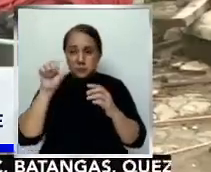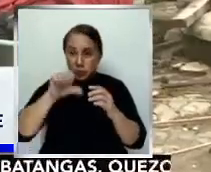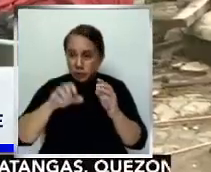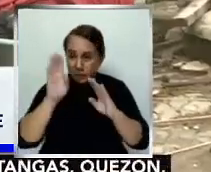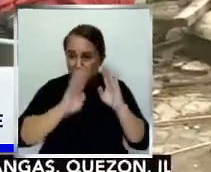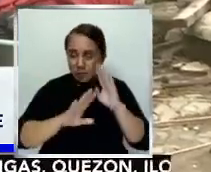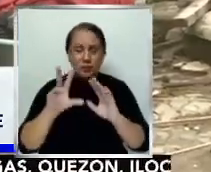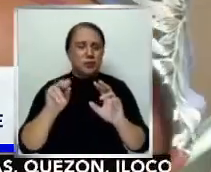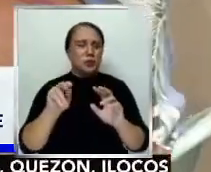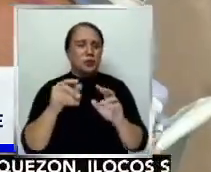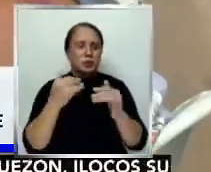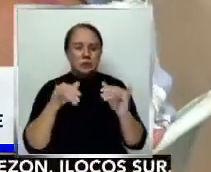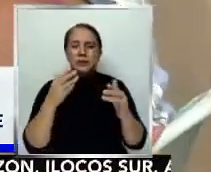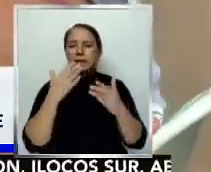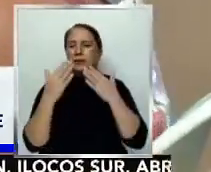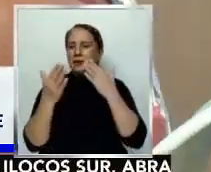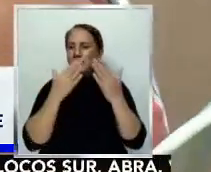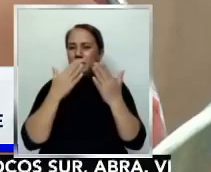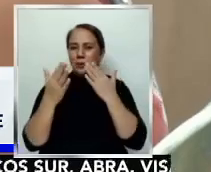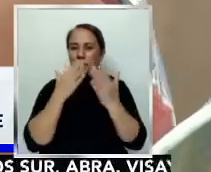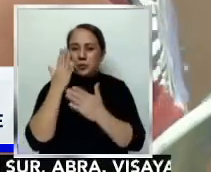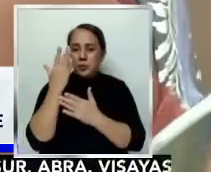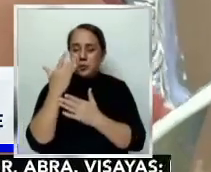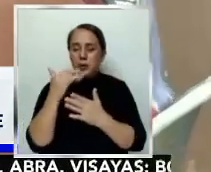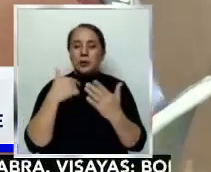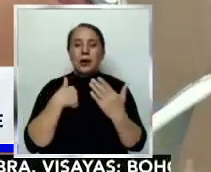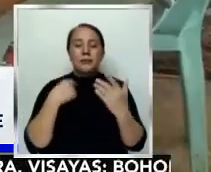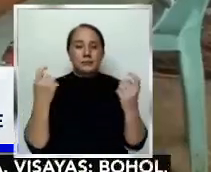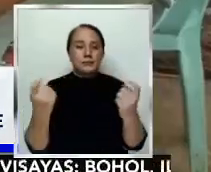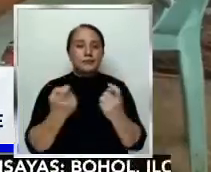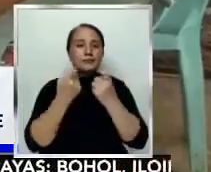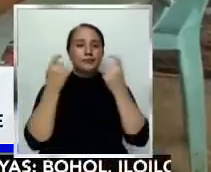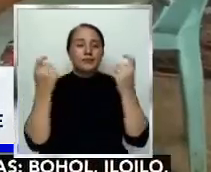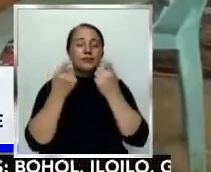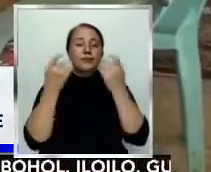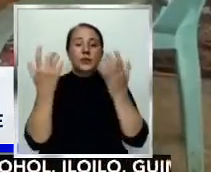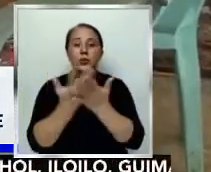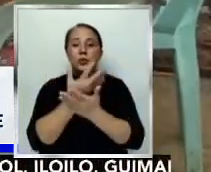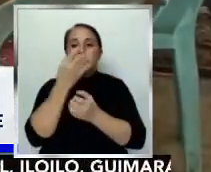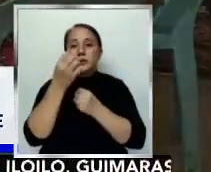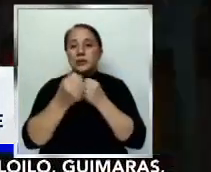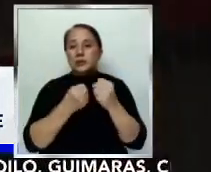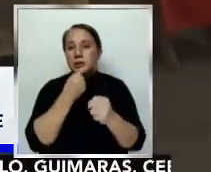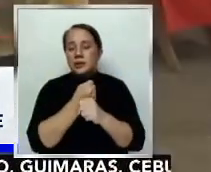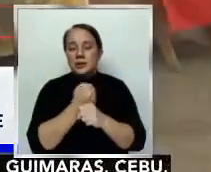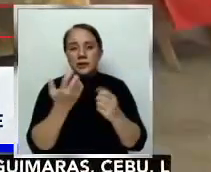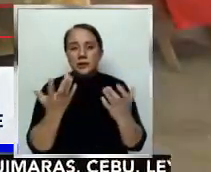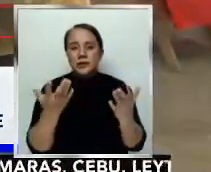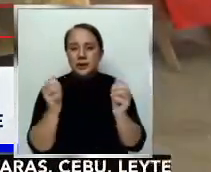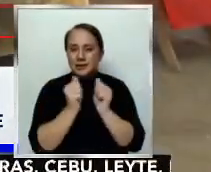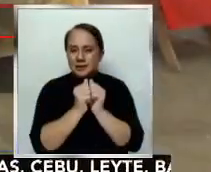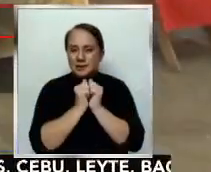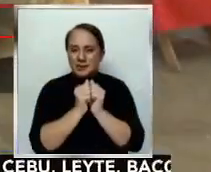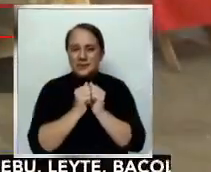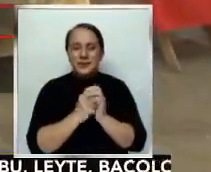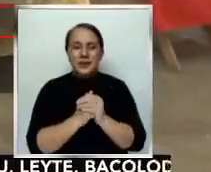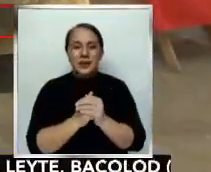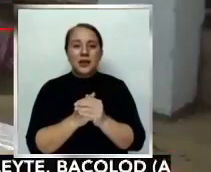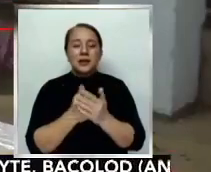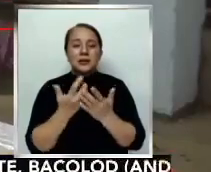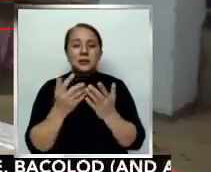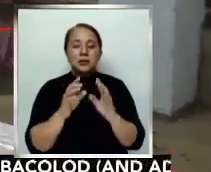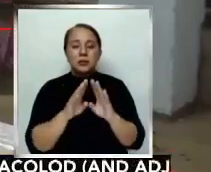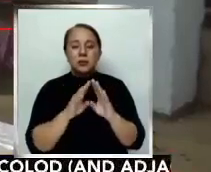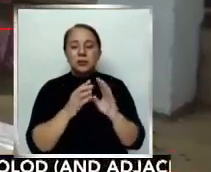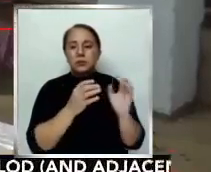pa rin ni Madeline na sinalubong nila ang bagong taon na magkakasama. Sa ilalim ng Operation